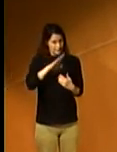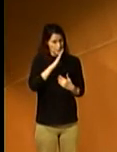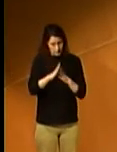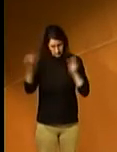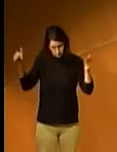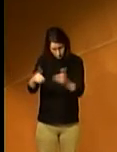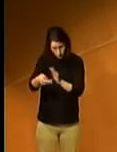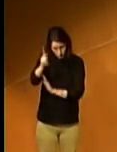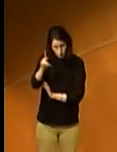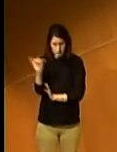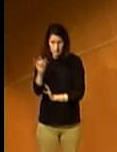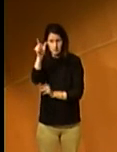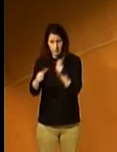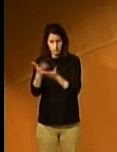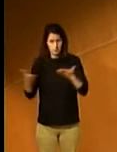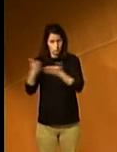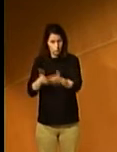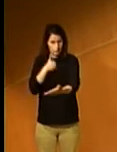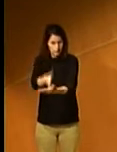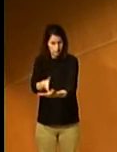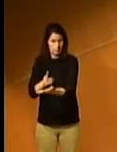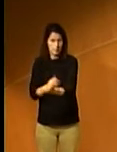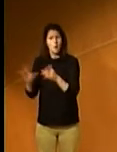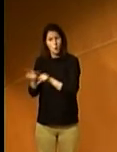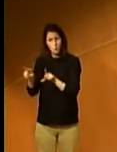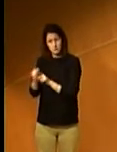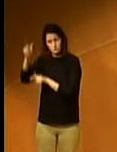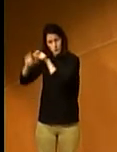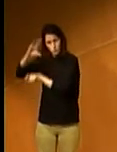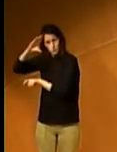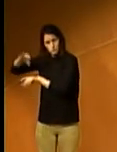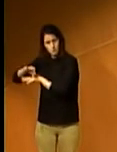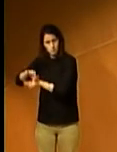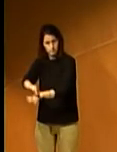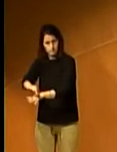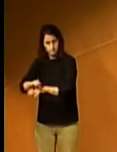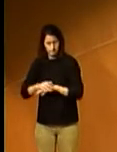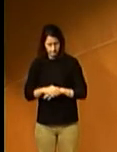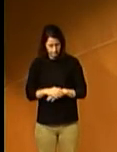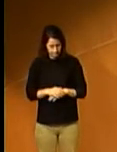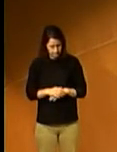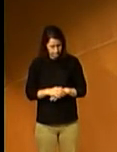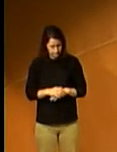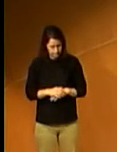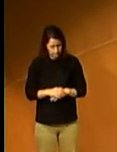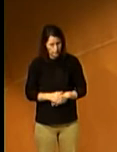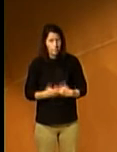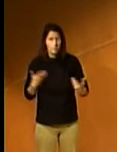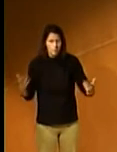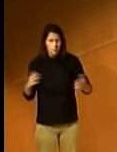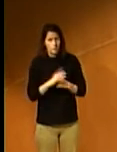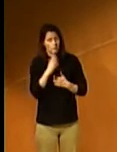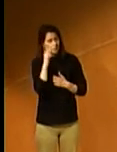des personnes en situation de handicap et des professionnels qui les accompagnent. Alors, on a organisé deux tables